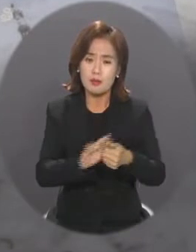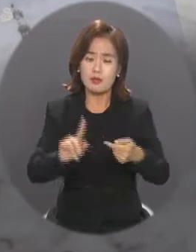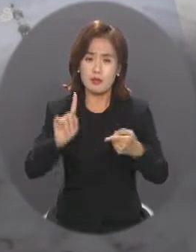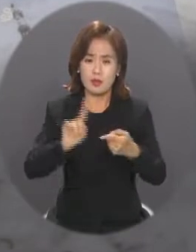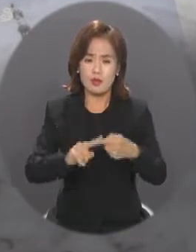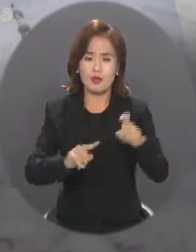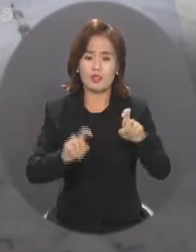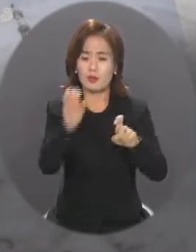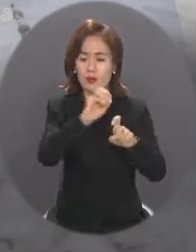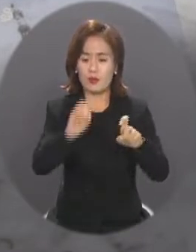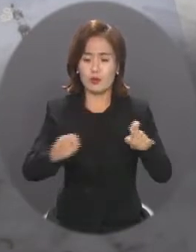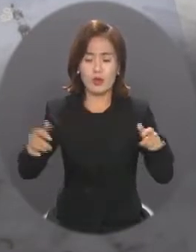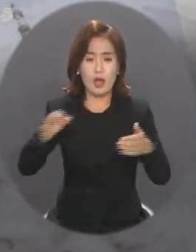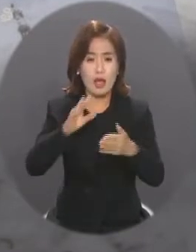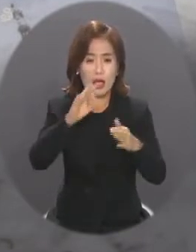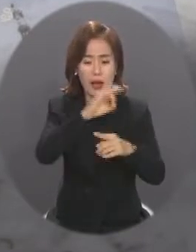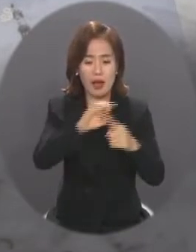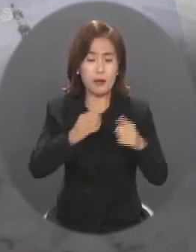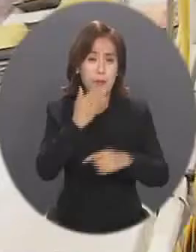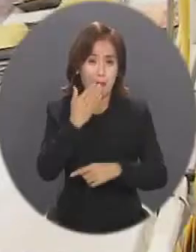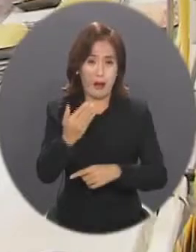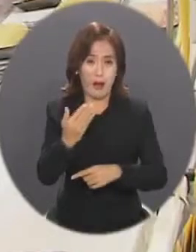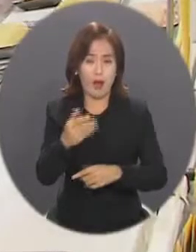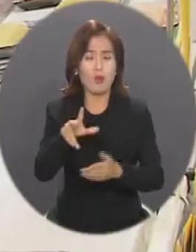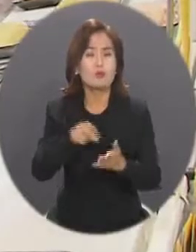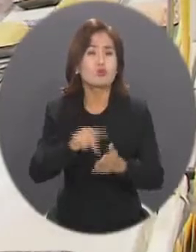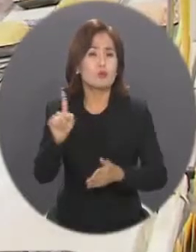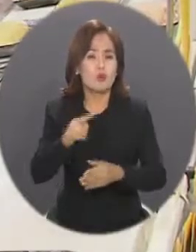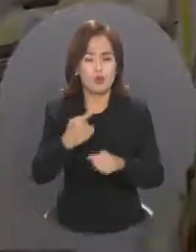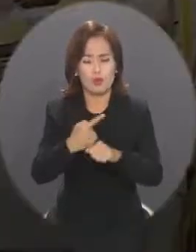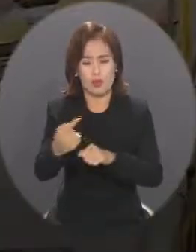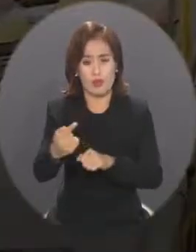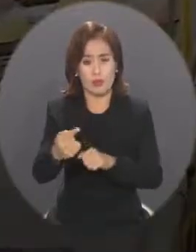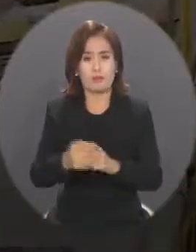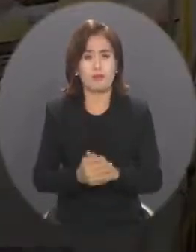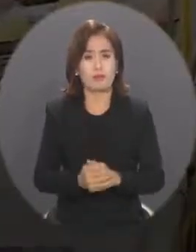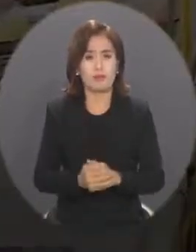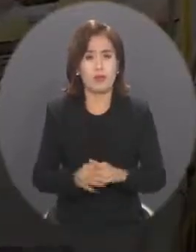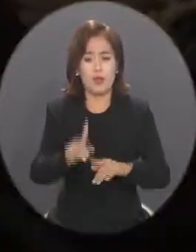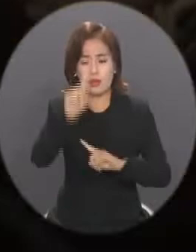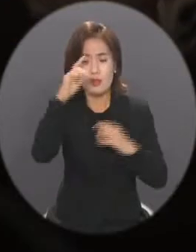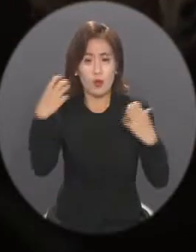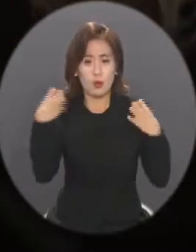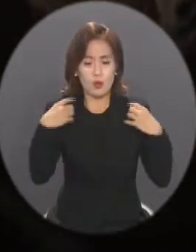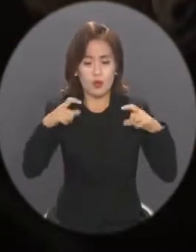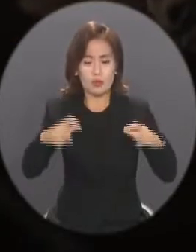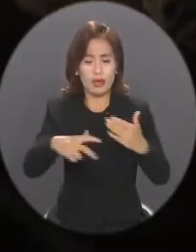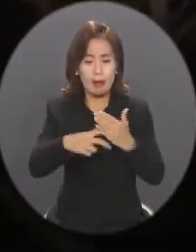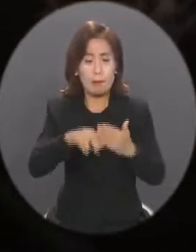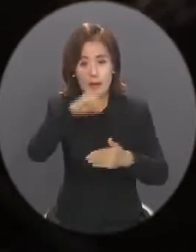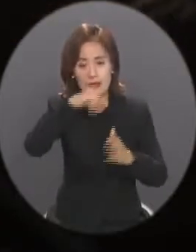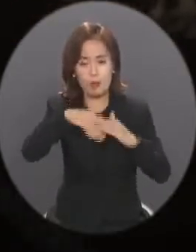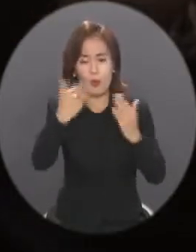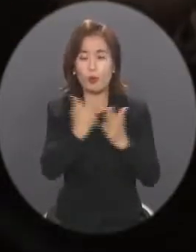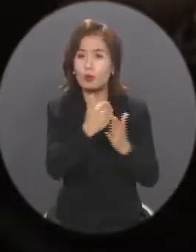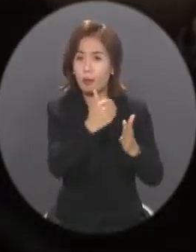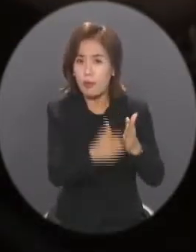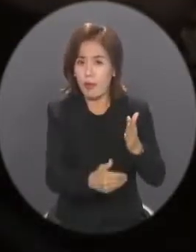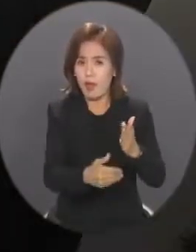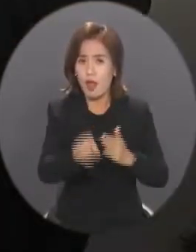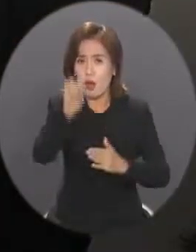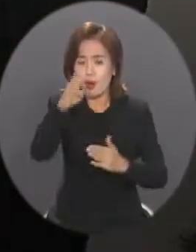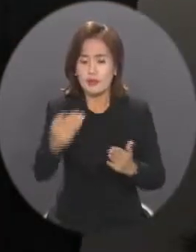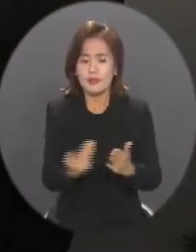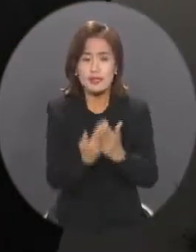기존대로 10%의 할인율이 적용됩니다. 문제는 내년부터입니다. 앞서 정부가 지역화폐 예산을 전액 삭감하면서